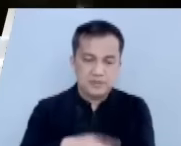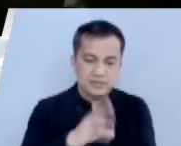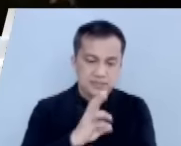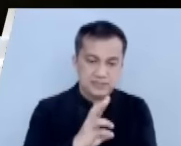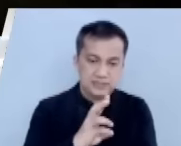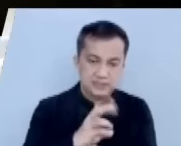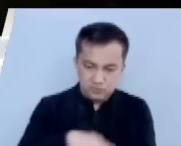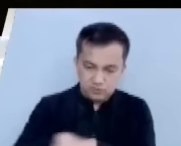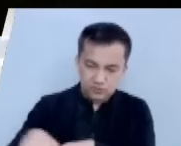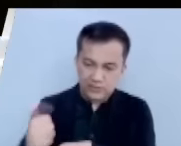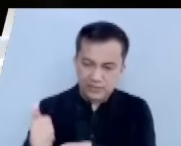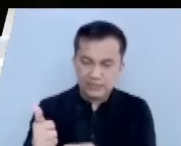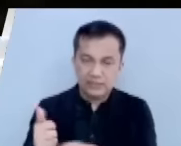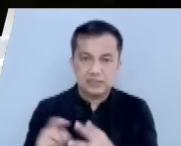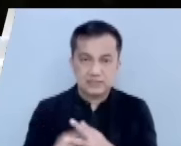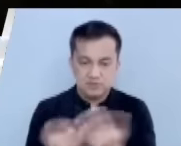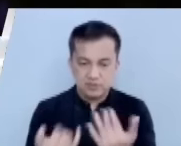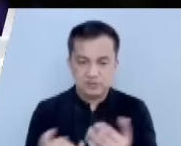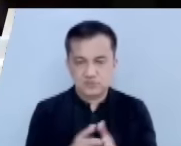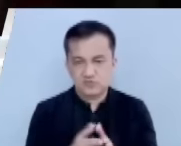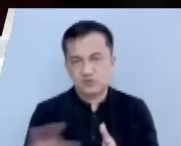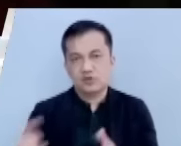ngayong araw hanggang January 6.